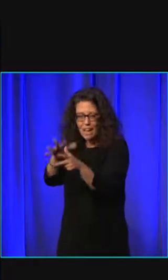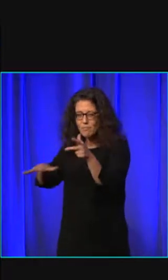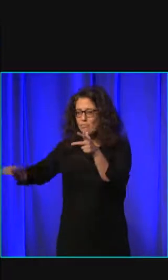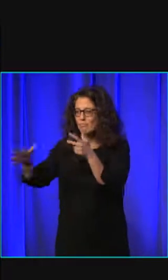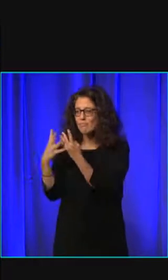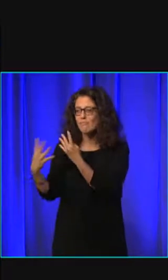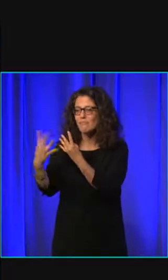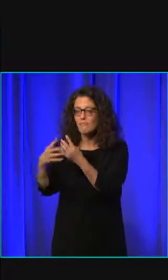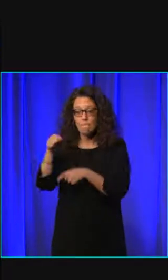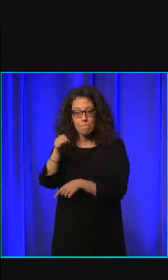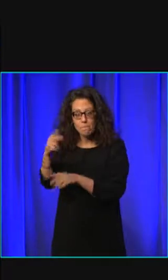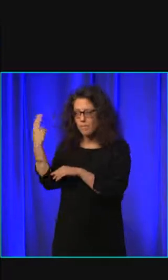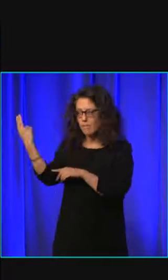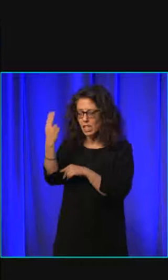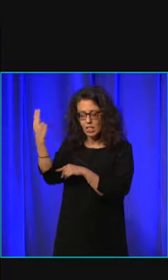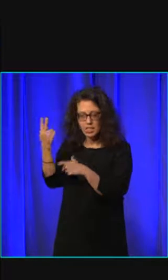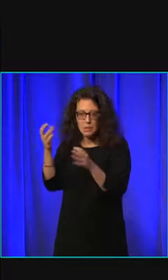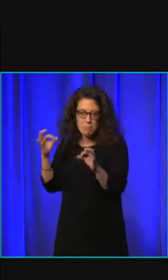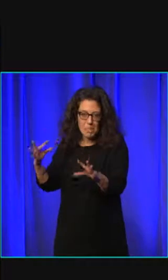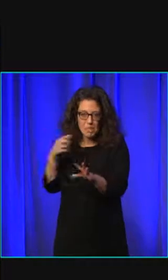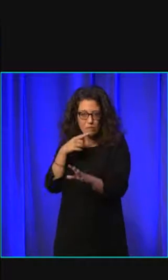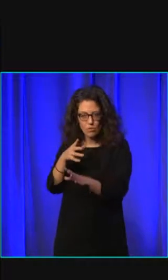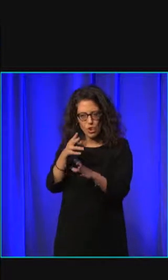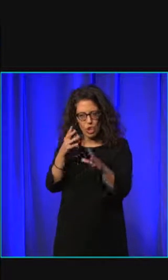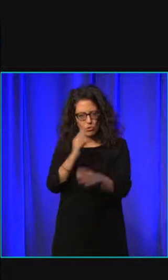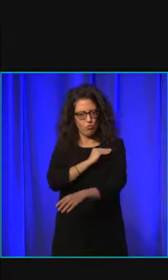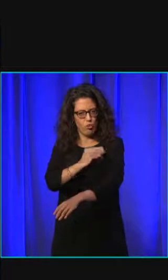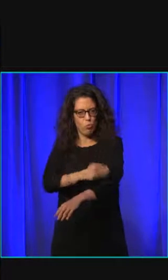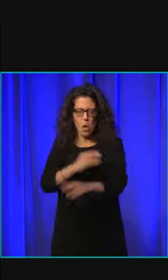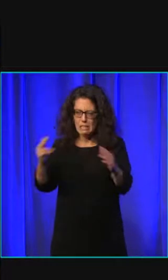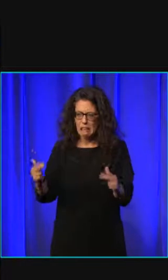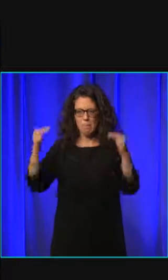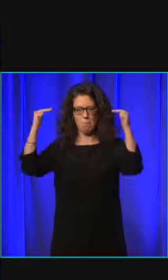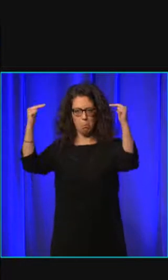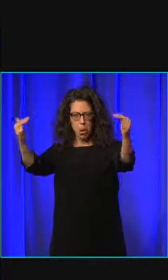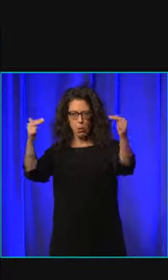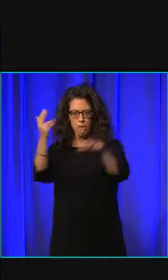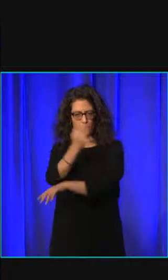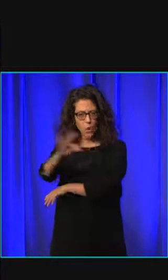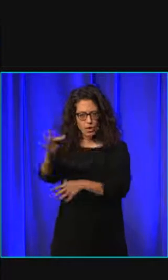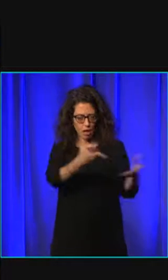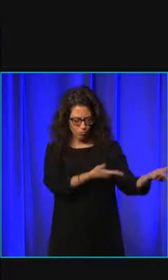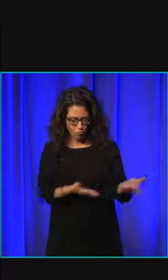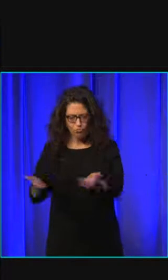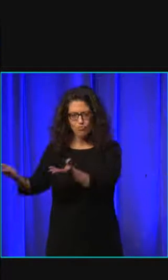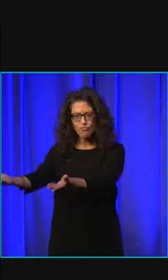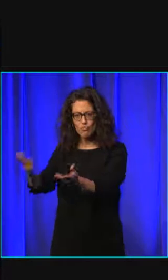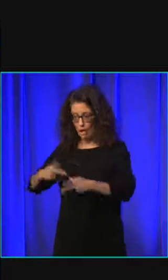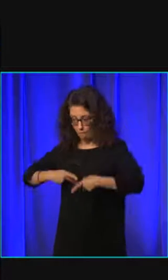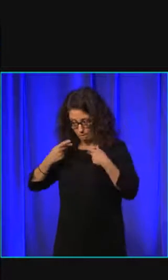un campus qui accueille les sportifs français de très haut niveau qui y vivent et qui s'y entraînent.